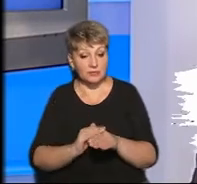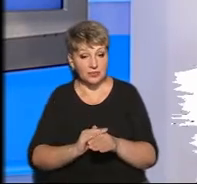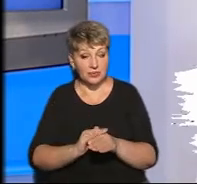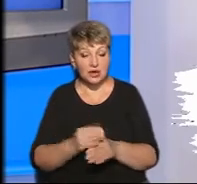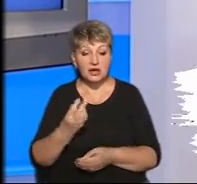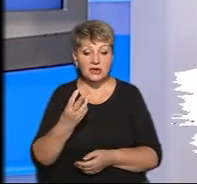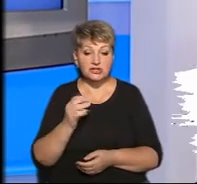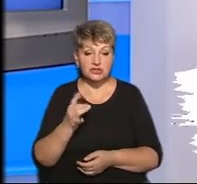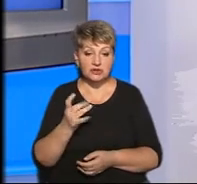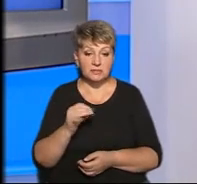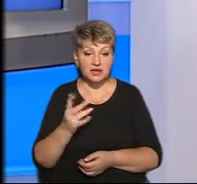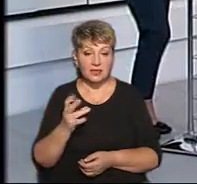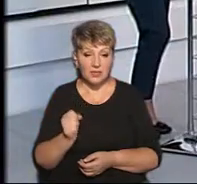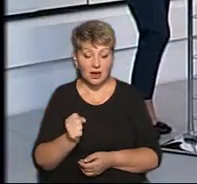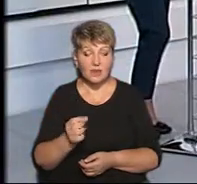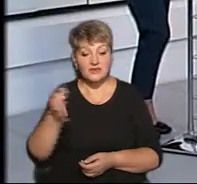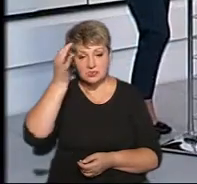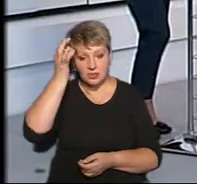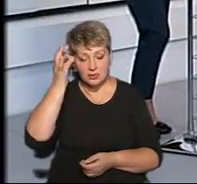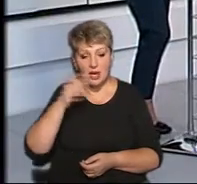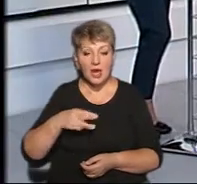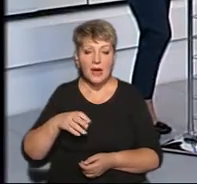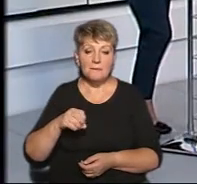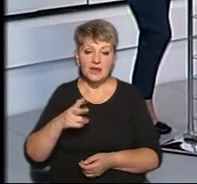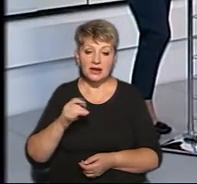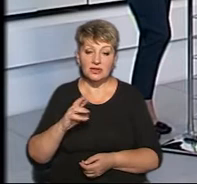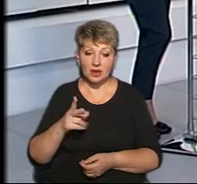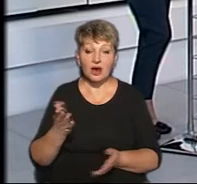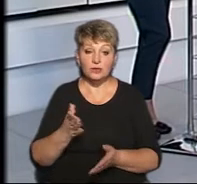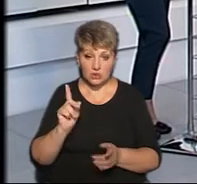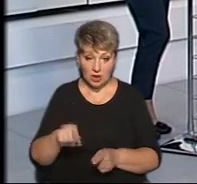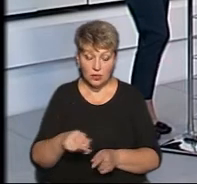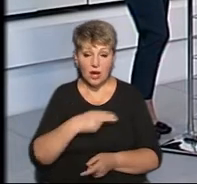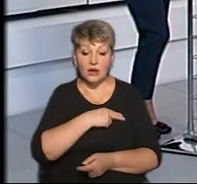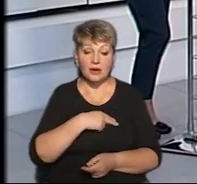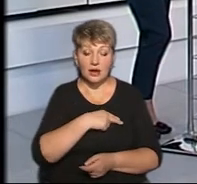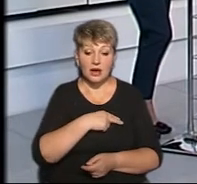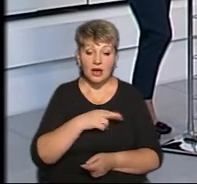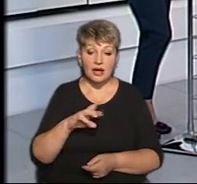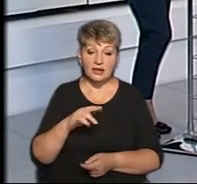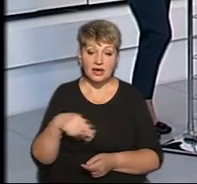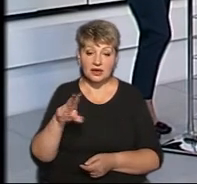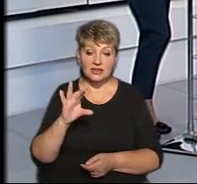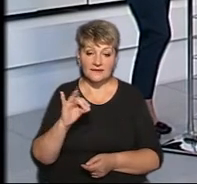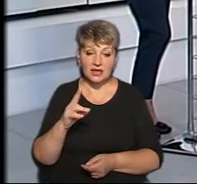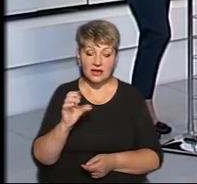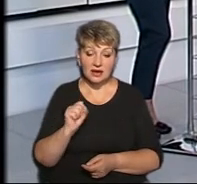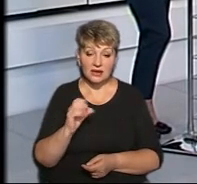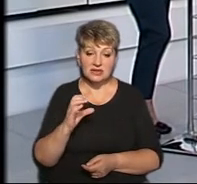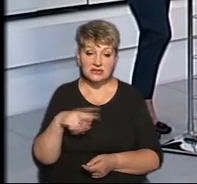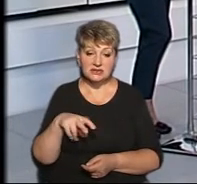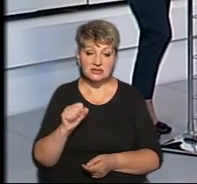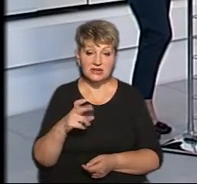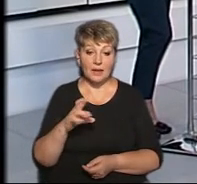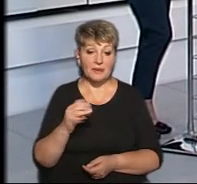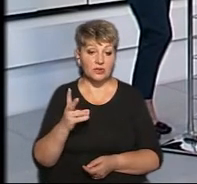Євгена Щербина, який балотується, згадується Олексій Мельник, який також балотується, Олександр Ядвіга, Костянтин Слабенко.